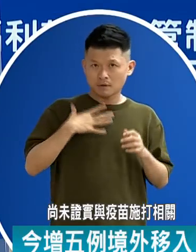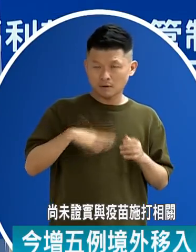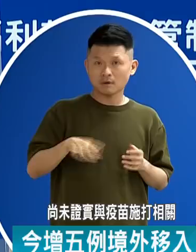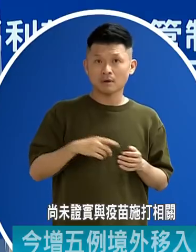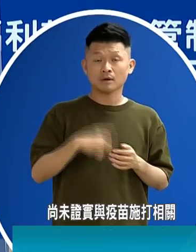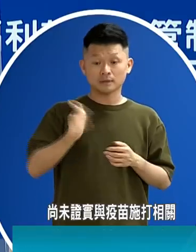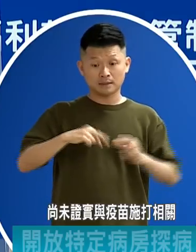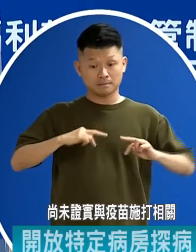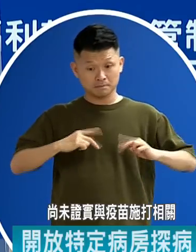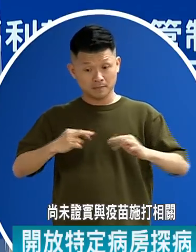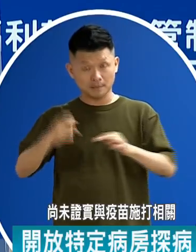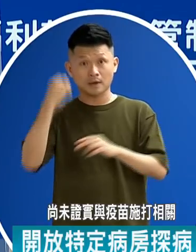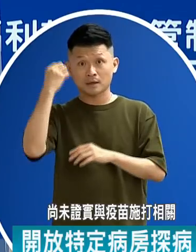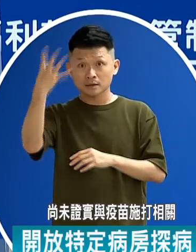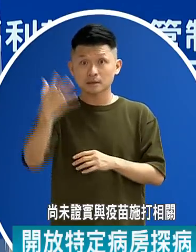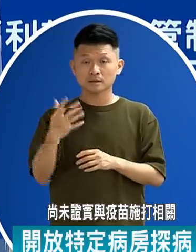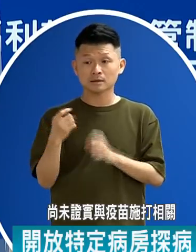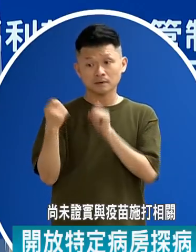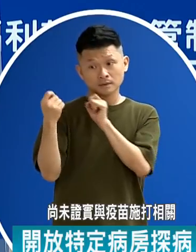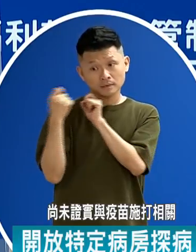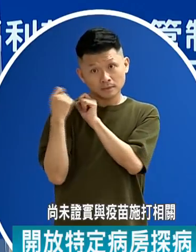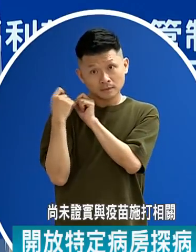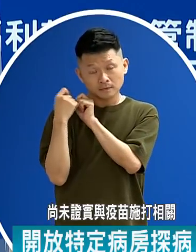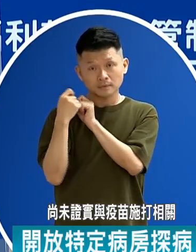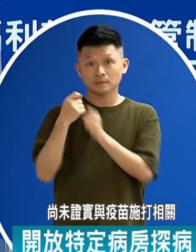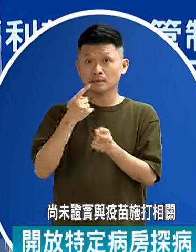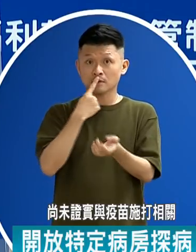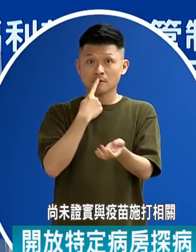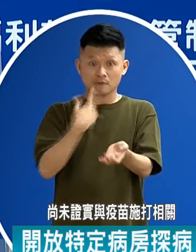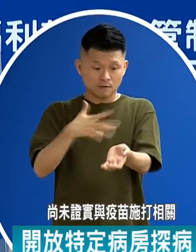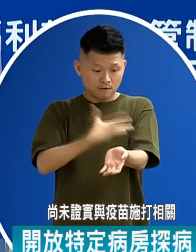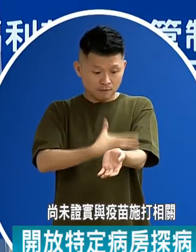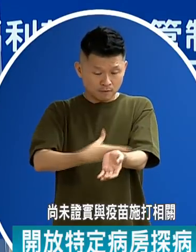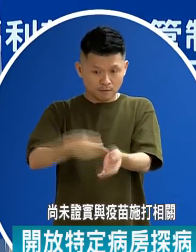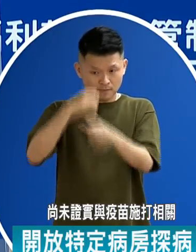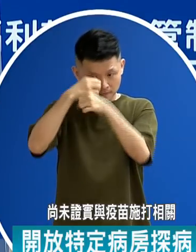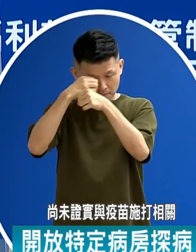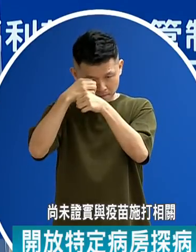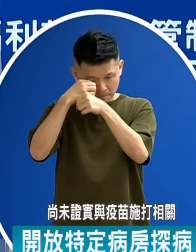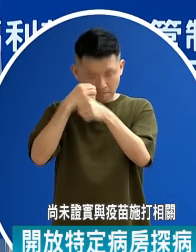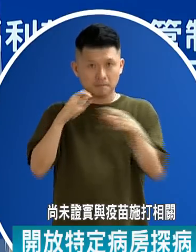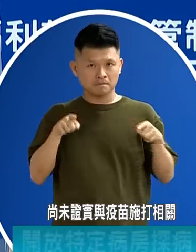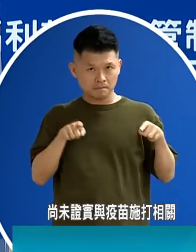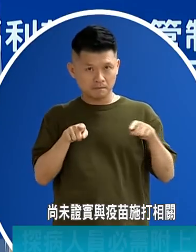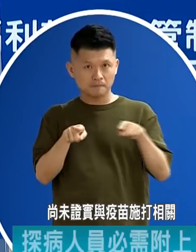样子 update 比较临近的相关的血液的检查也会来进行。